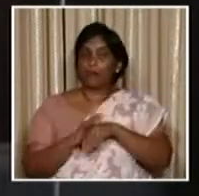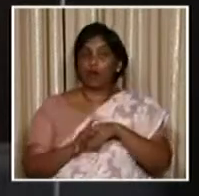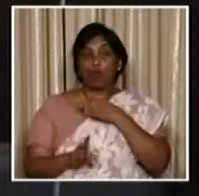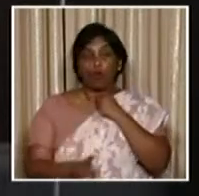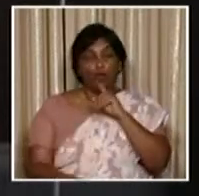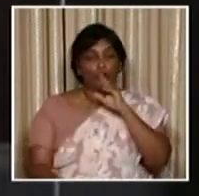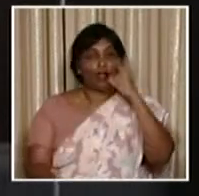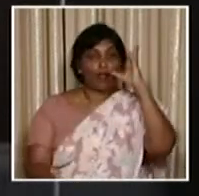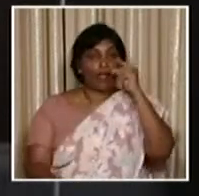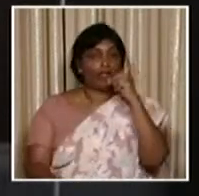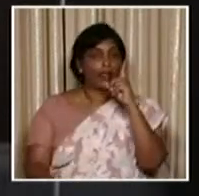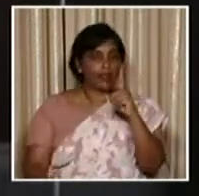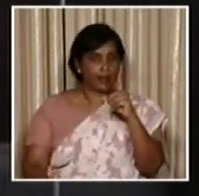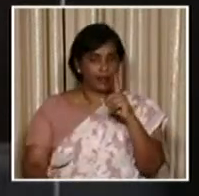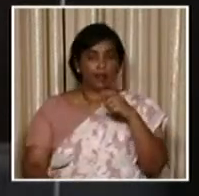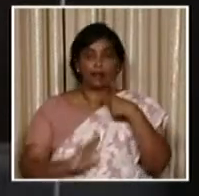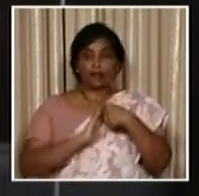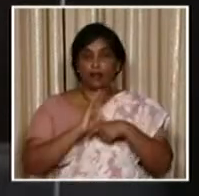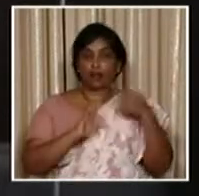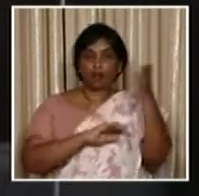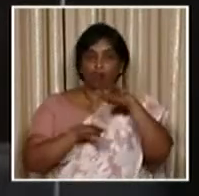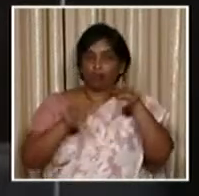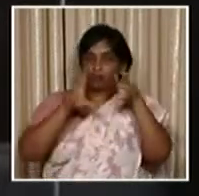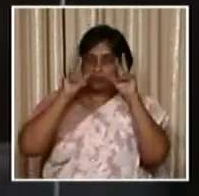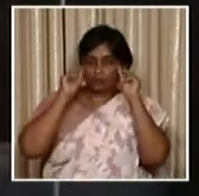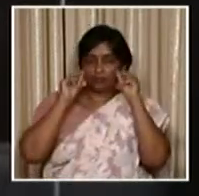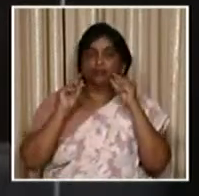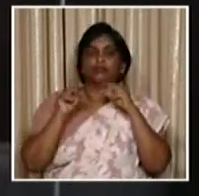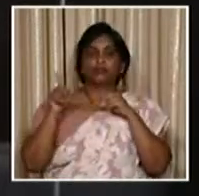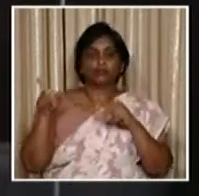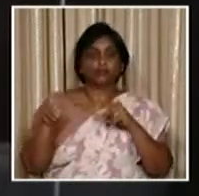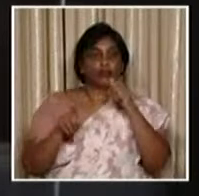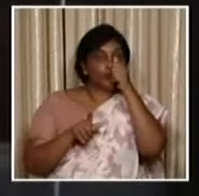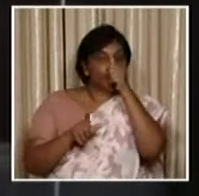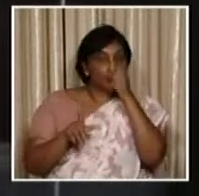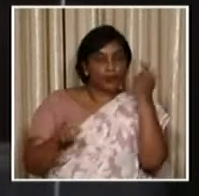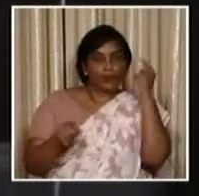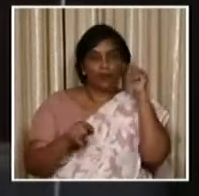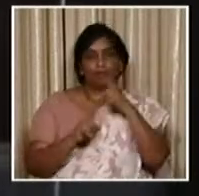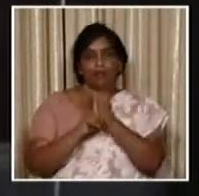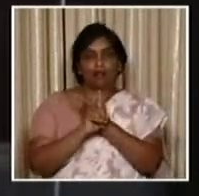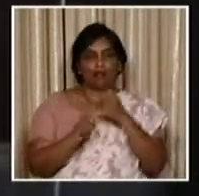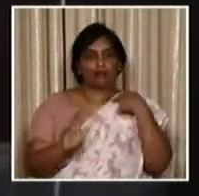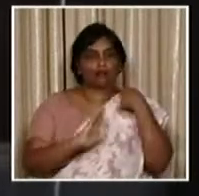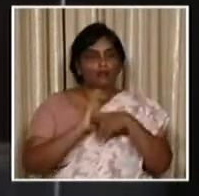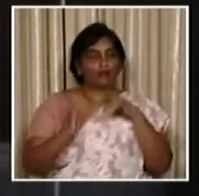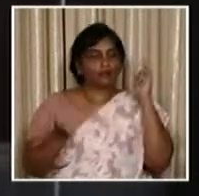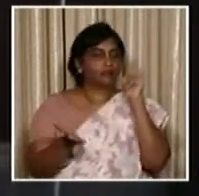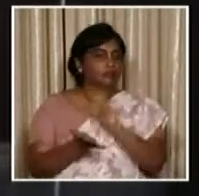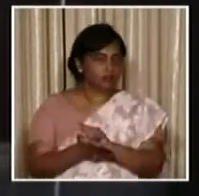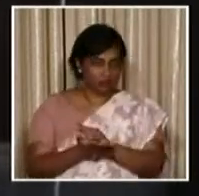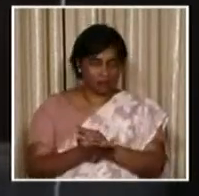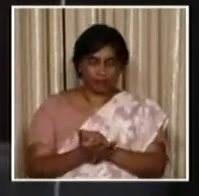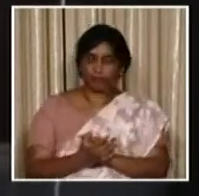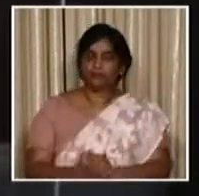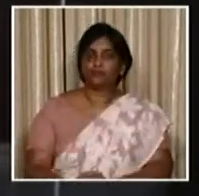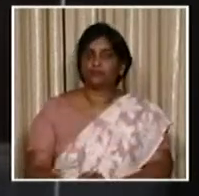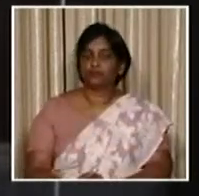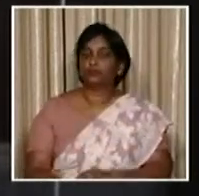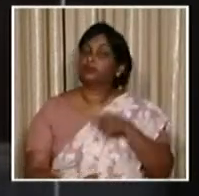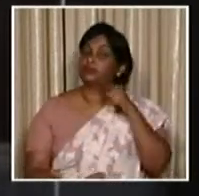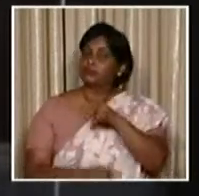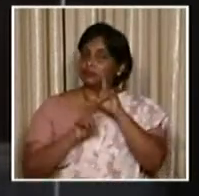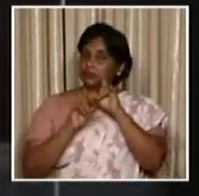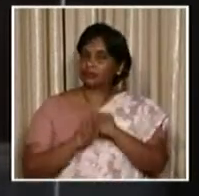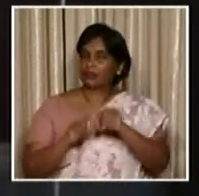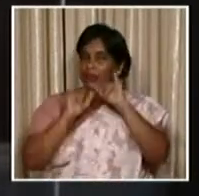ඉවරලා රෑ එකට තමයි රටේ සියලු දෙනා නිදා ගන්න ගියාම හොරෙන් රිංගල කටුනායකින් ලංකාවට ආව සිංගප්පූරුවේ යාලා ඉන්නේ. මේ